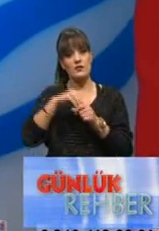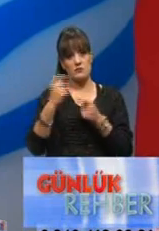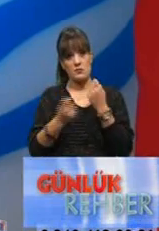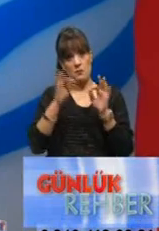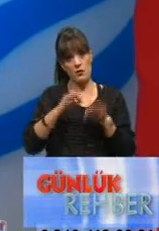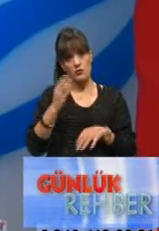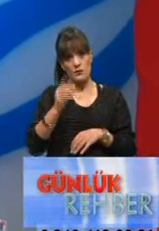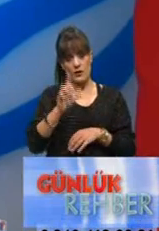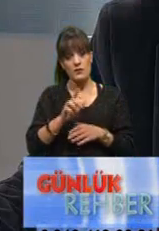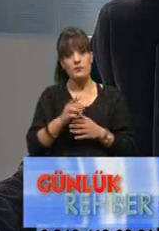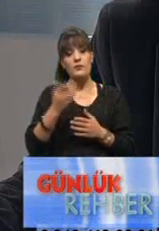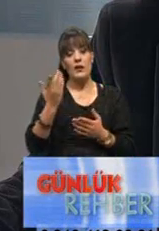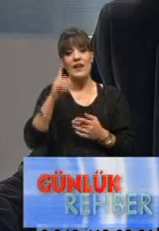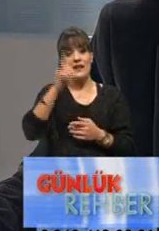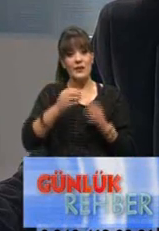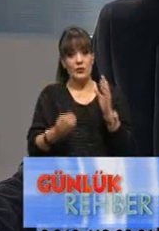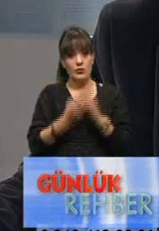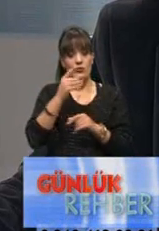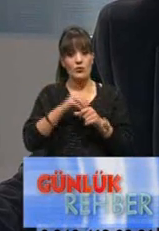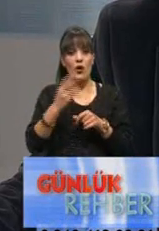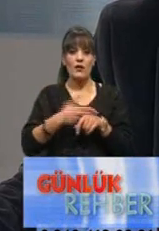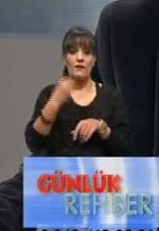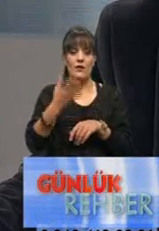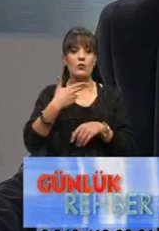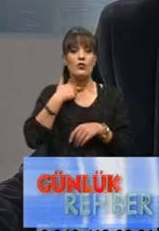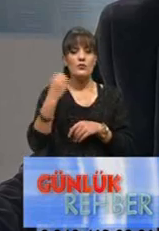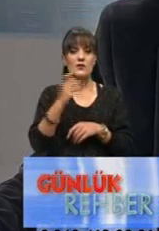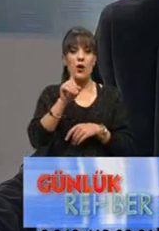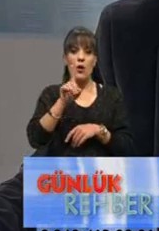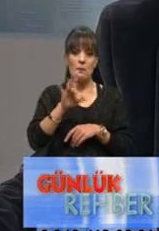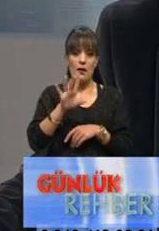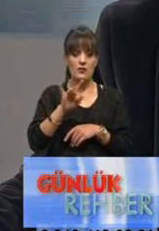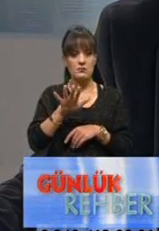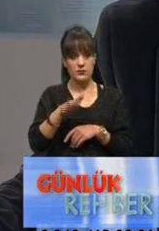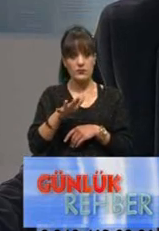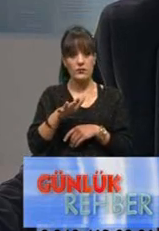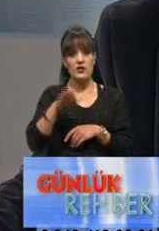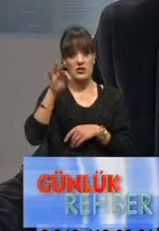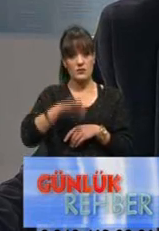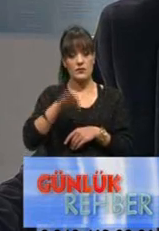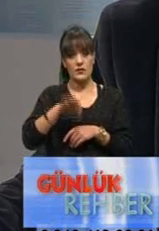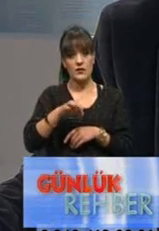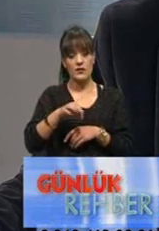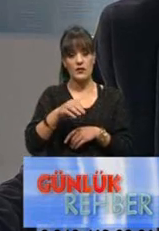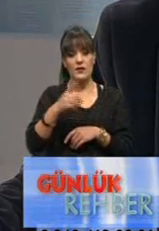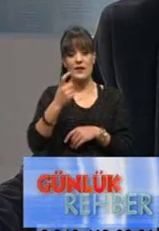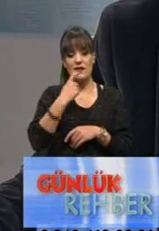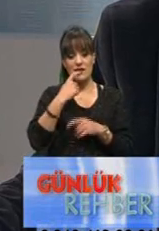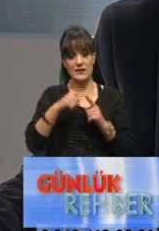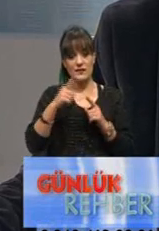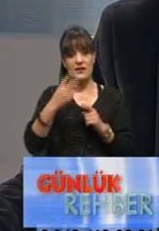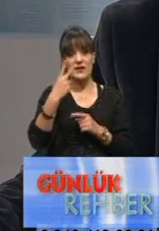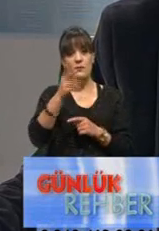çalışmalar? Tabii, yani ilk kurulduğunda örnek veriyorum kulüp sayısı 15 iken işte hı hı. şu anda yıl